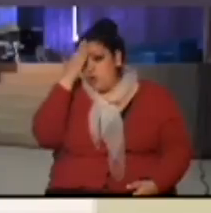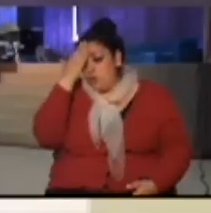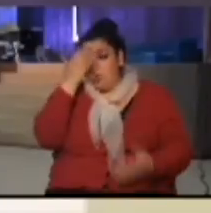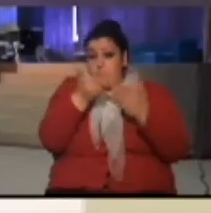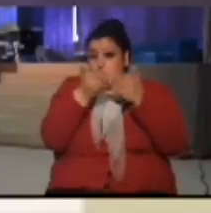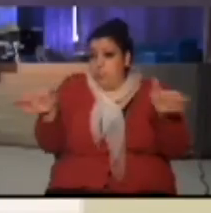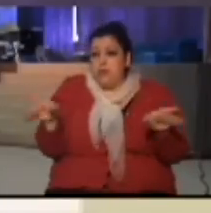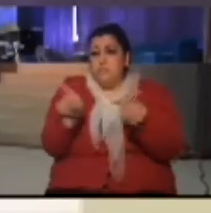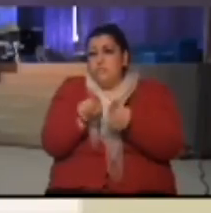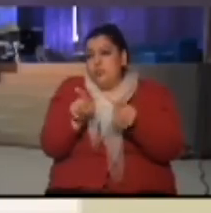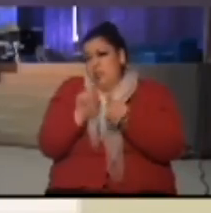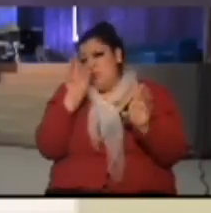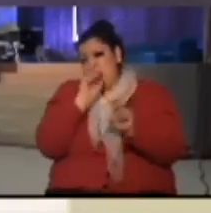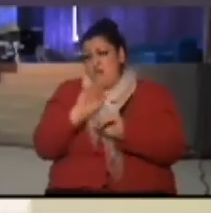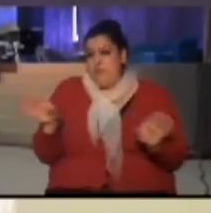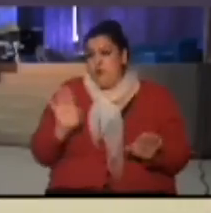դա հնարավոր չի,